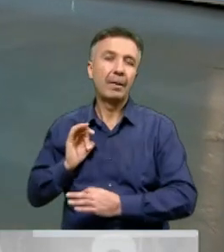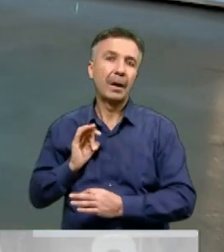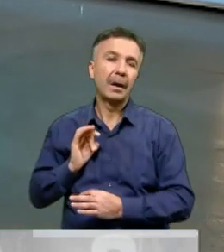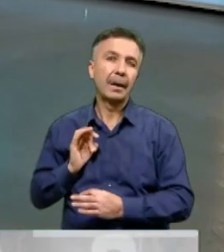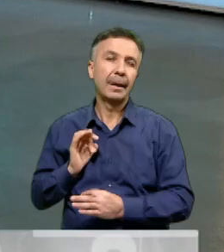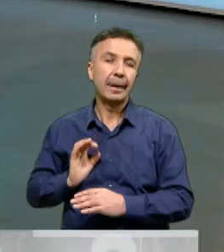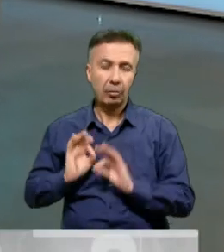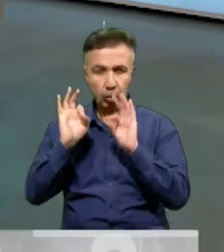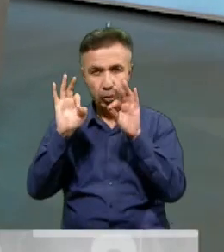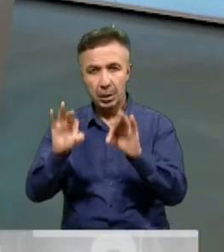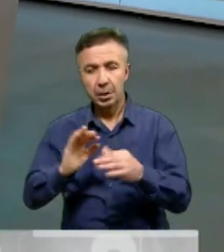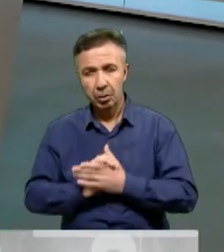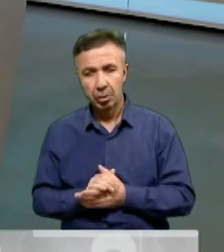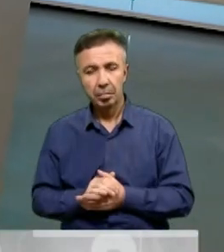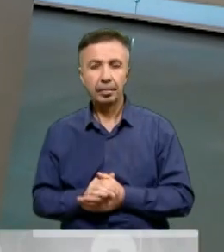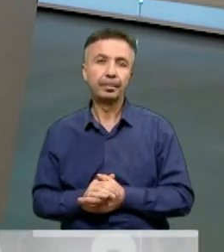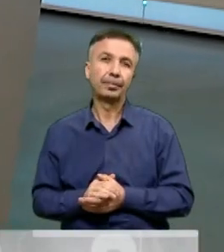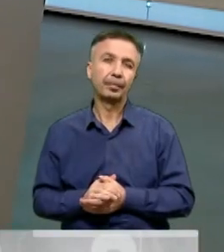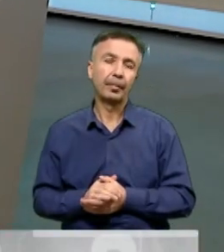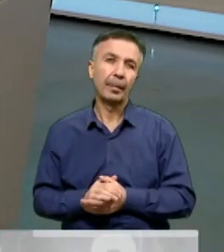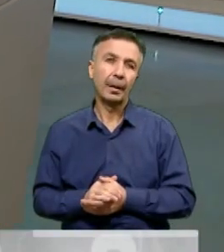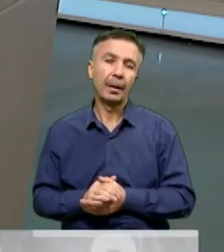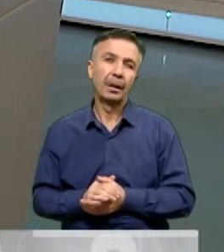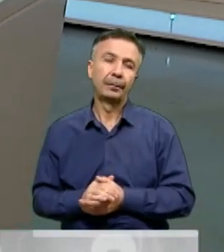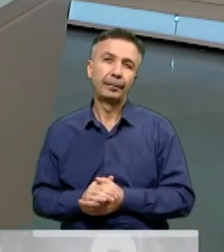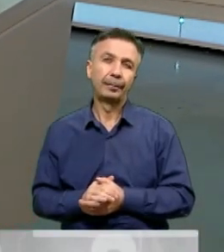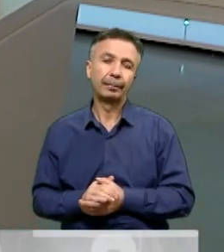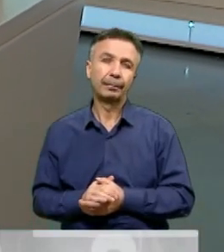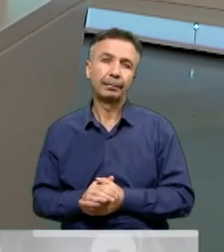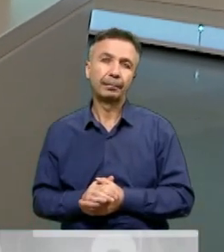efendim ulaştırıyordu. Vahiy diğer